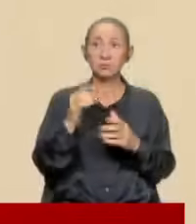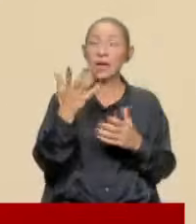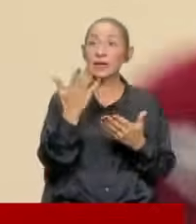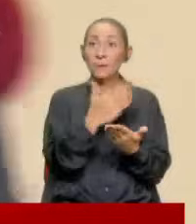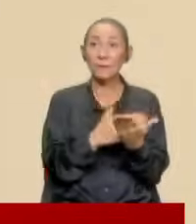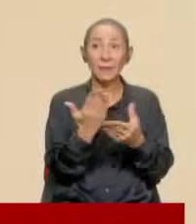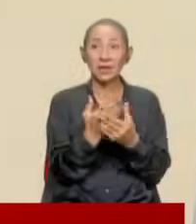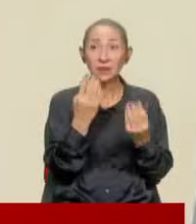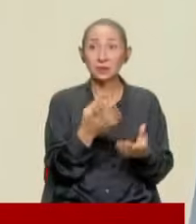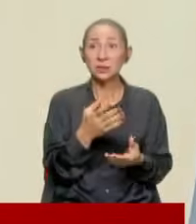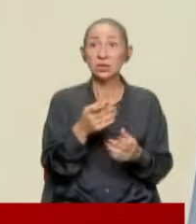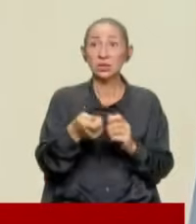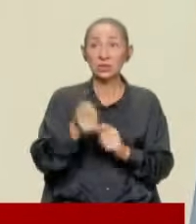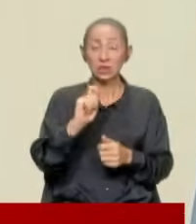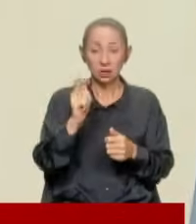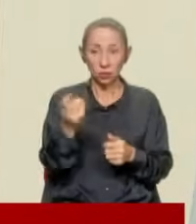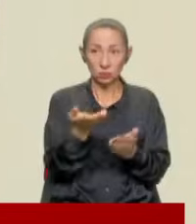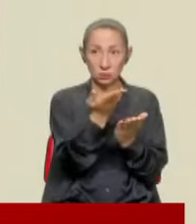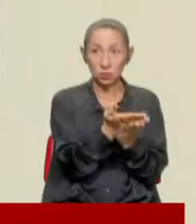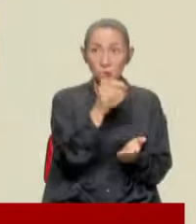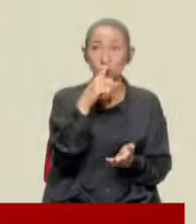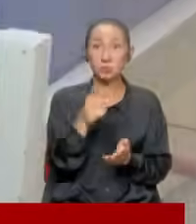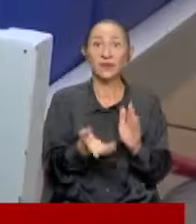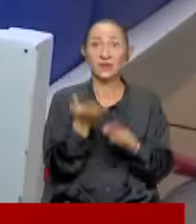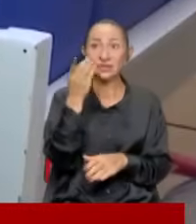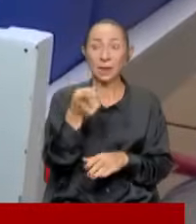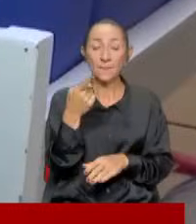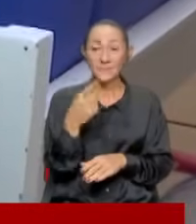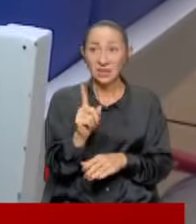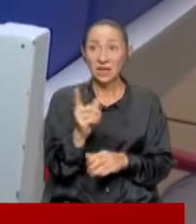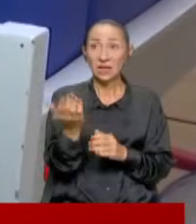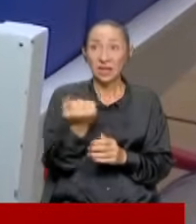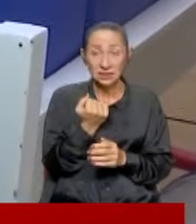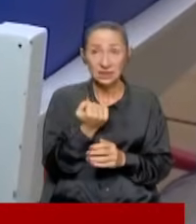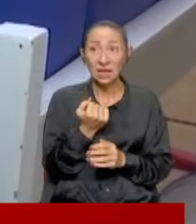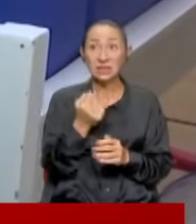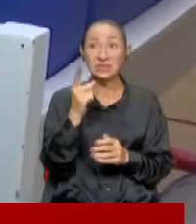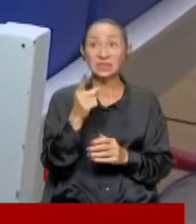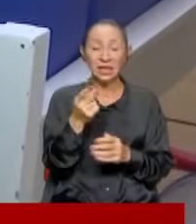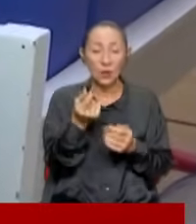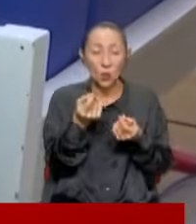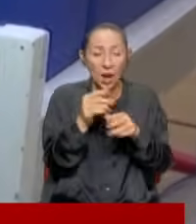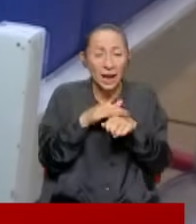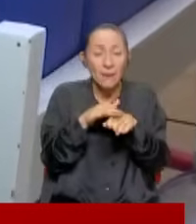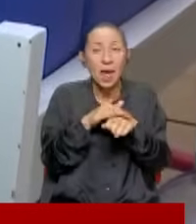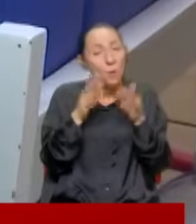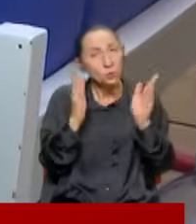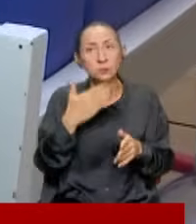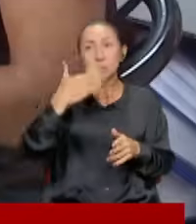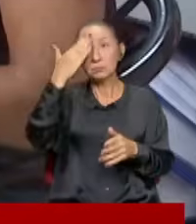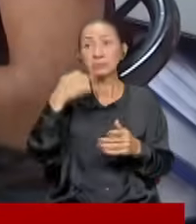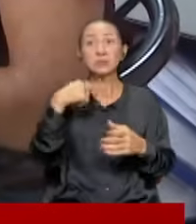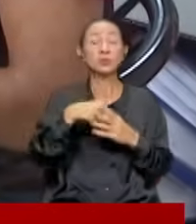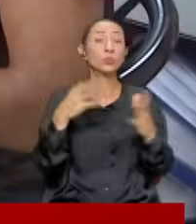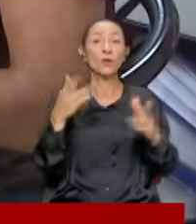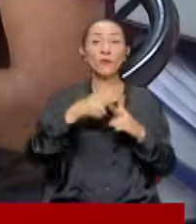hangi belgeleri getirdiniz kredi çekmiştim onu getirdim 100 bin liraya da gelse seni yaramayan merhem Yani bizim için büyük